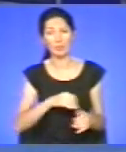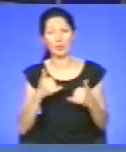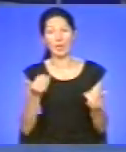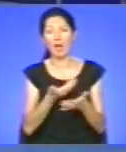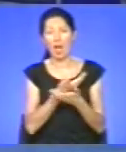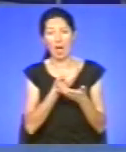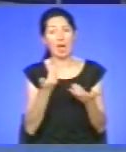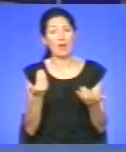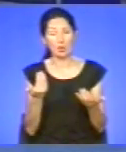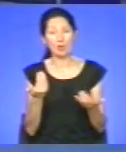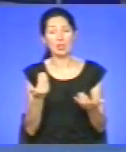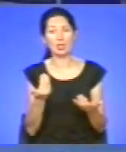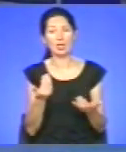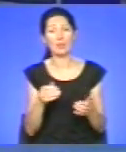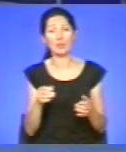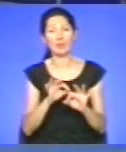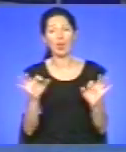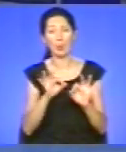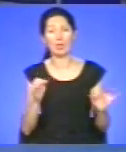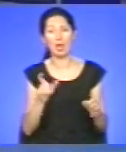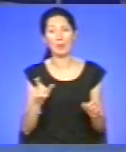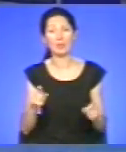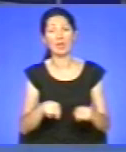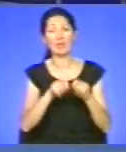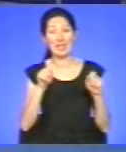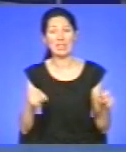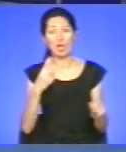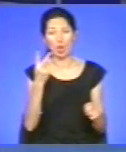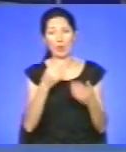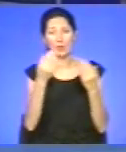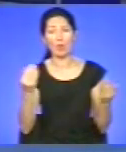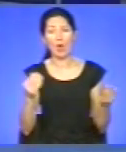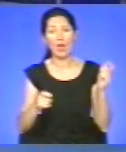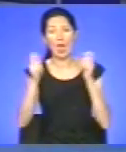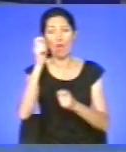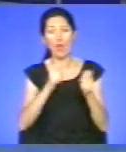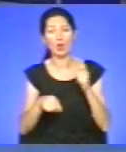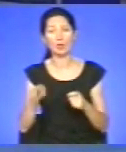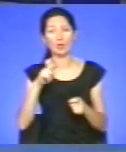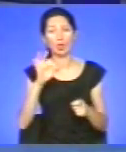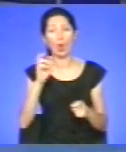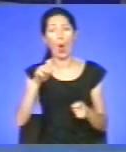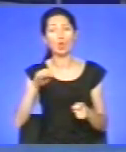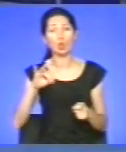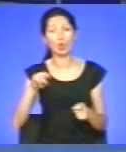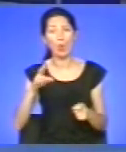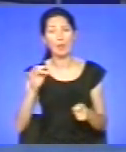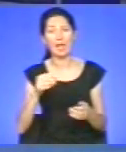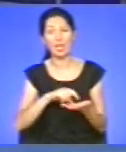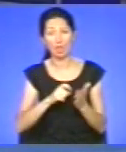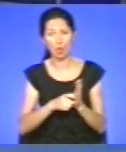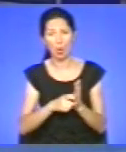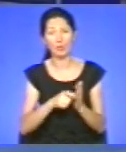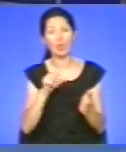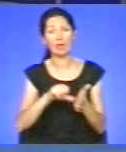в Українському домі відкрили 2-й виставковий форум «Доступне житло». Відвідувачі мали змогу проконсультуватись із забудовниками